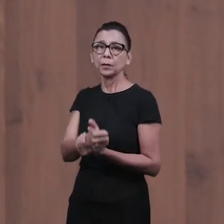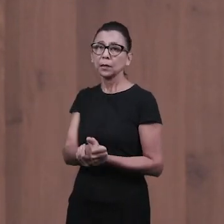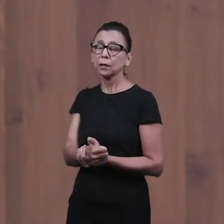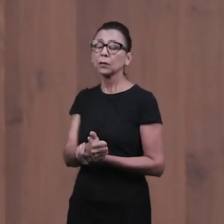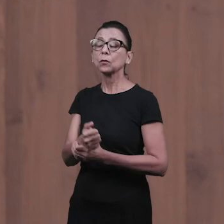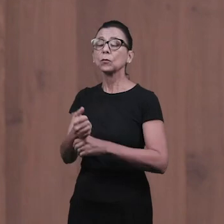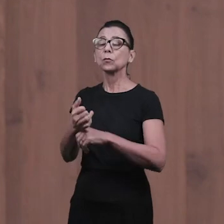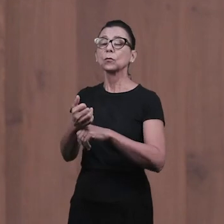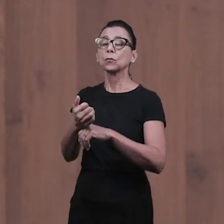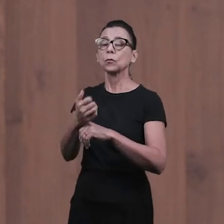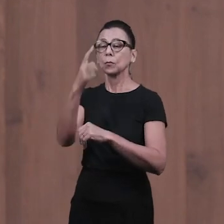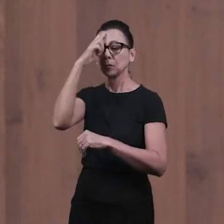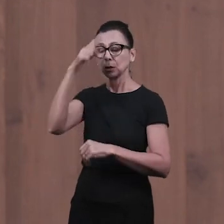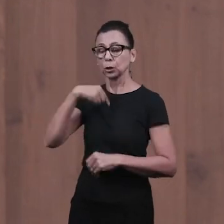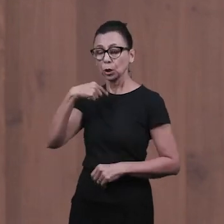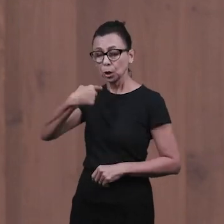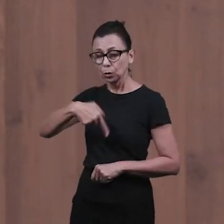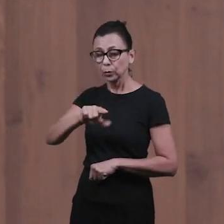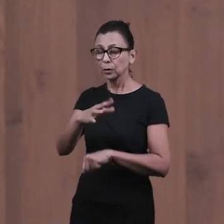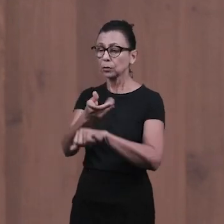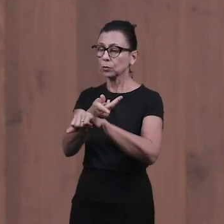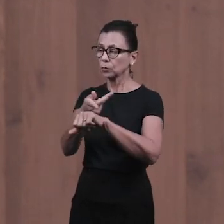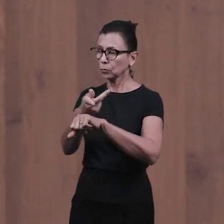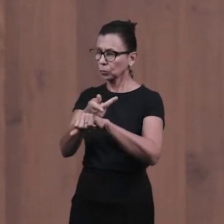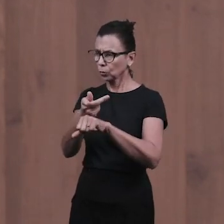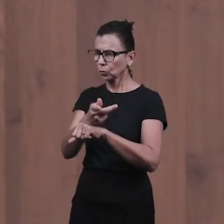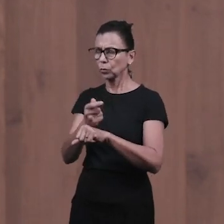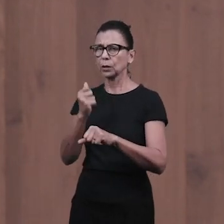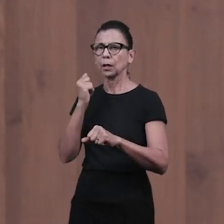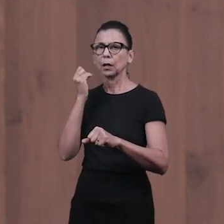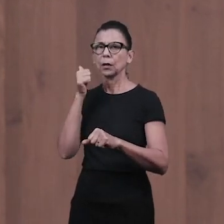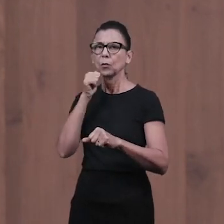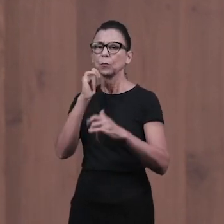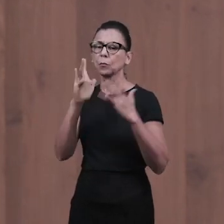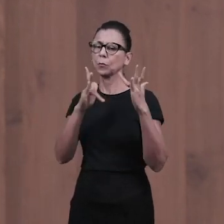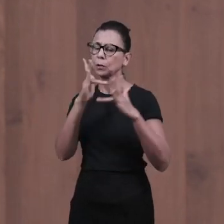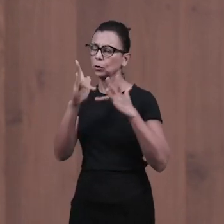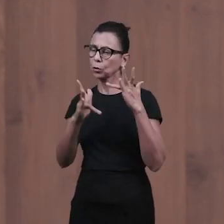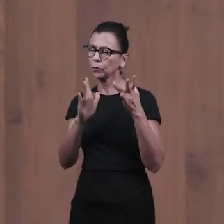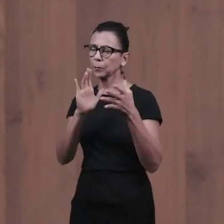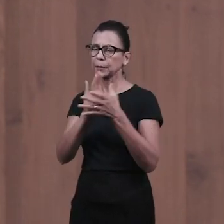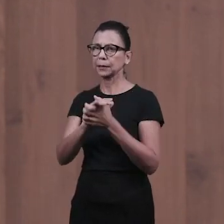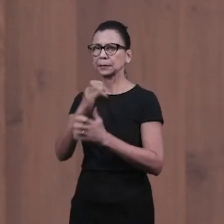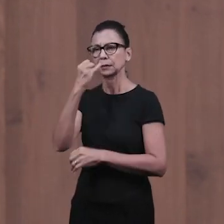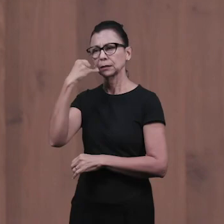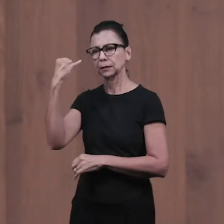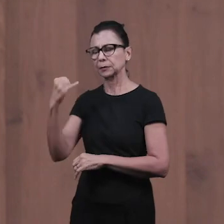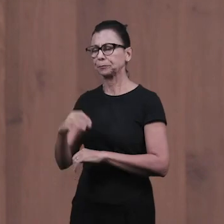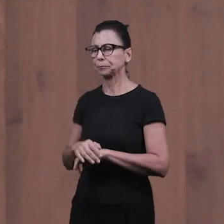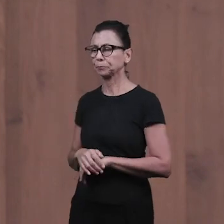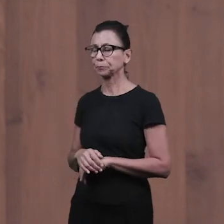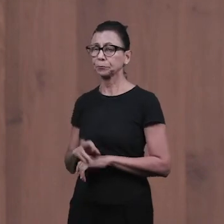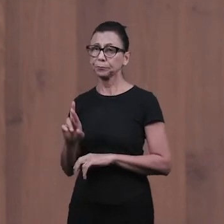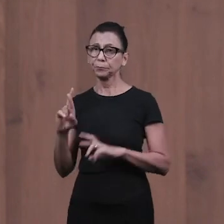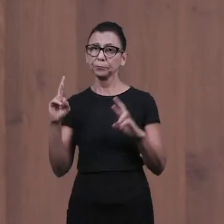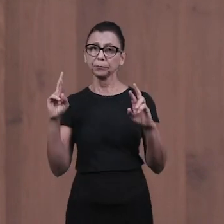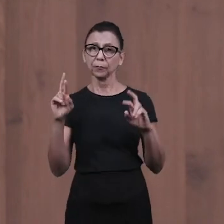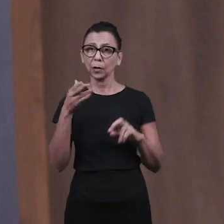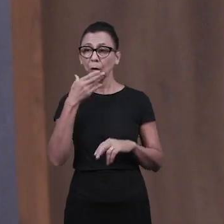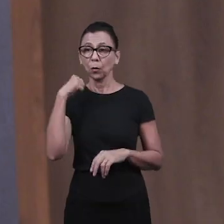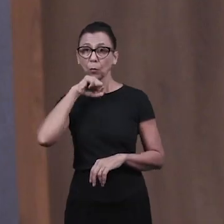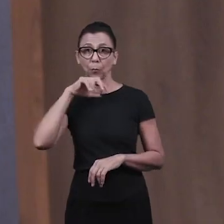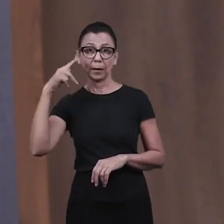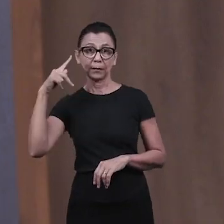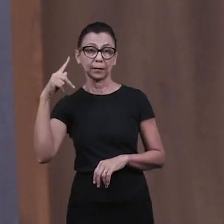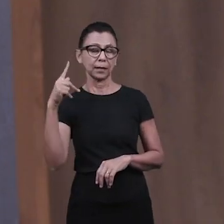Et quand la famille de Rebecca a compris que cette affaire venait du Seigneur, ils ont dit qu'ils allaient accepter que Rebecca